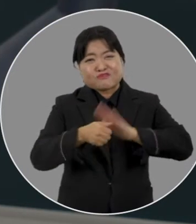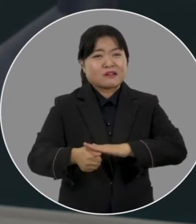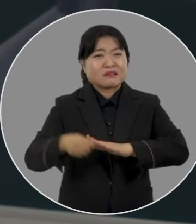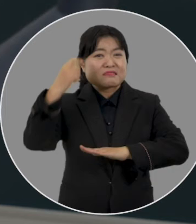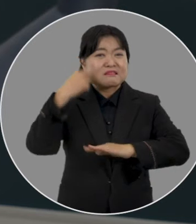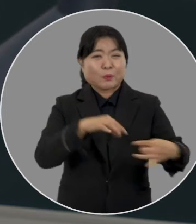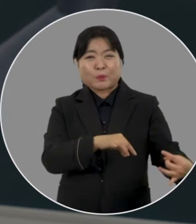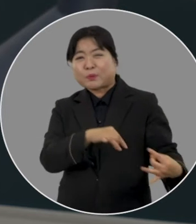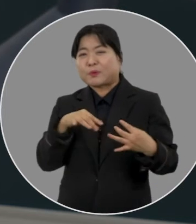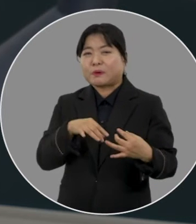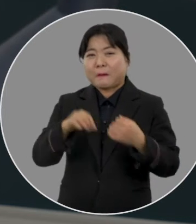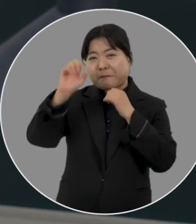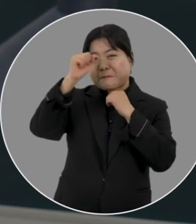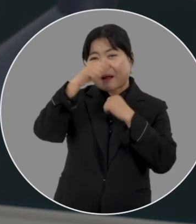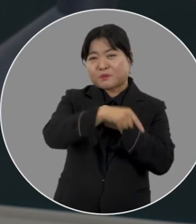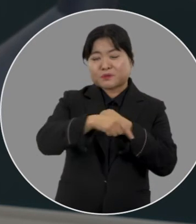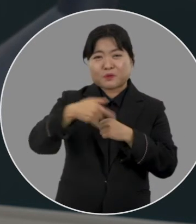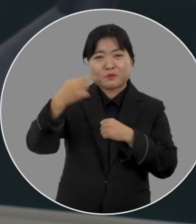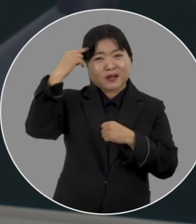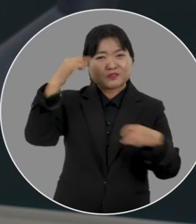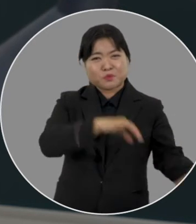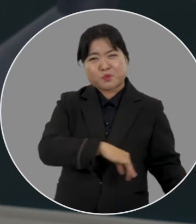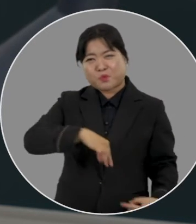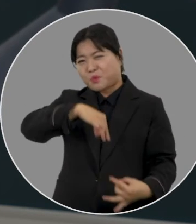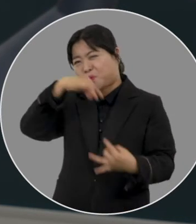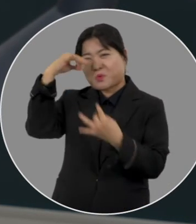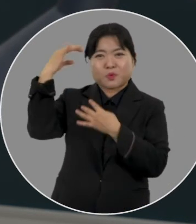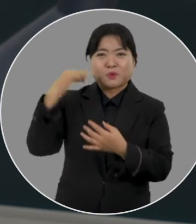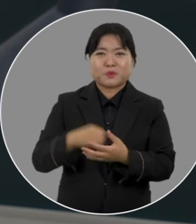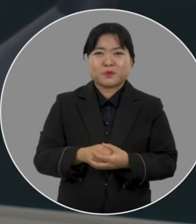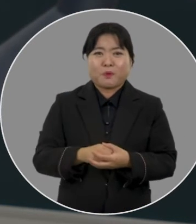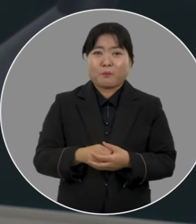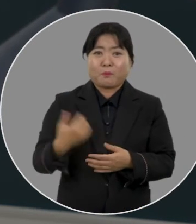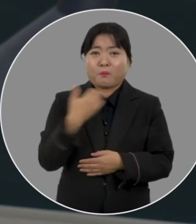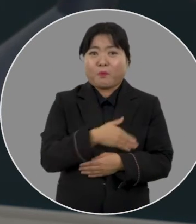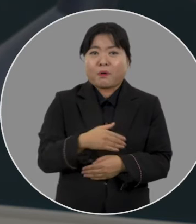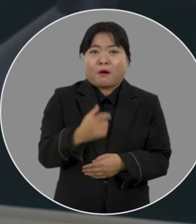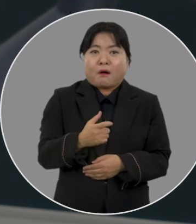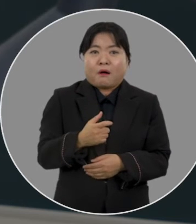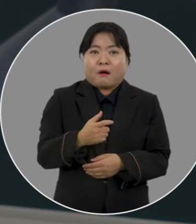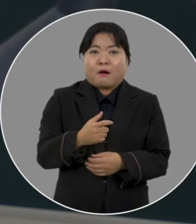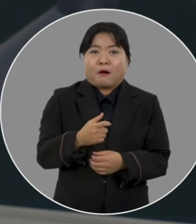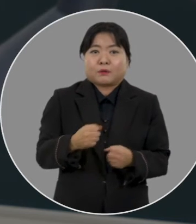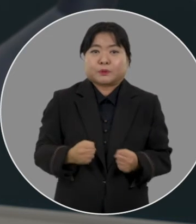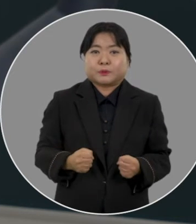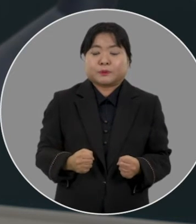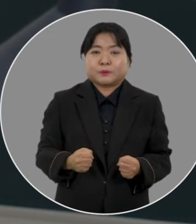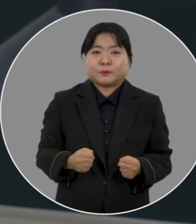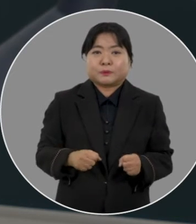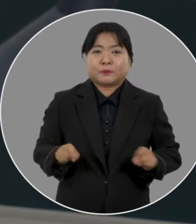느낌이 발끝에서부터 뇌수까지 쫙 전달이 돼요. 몸이 아주 굳고 굉장히